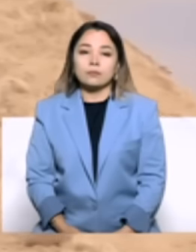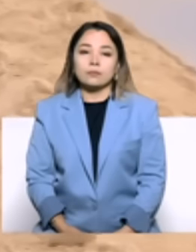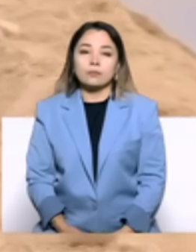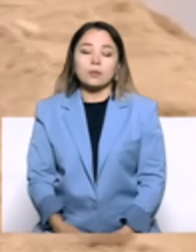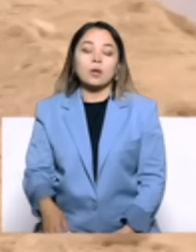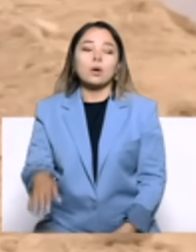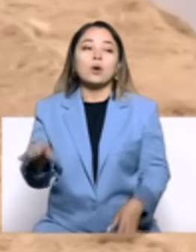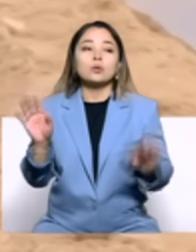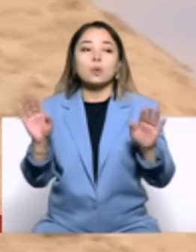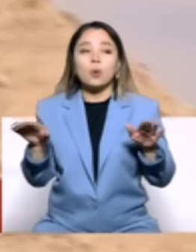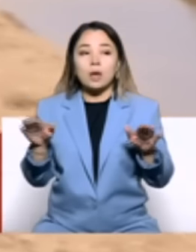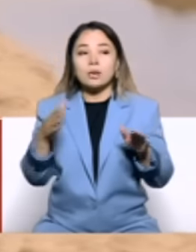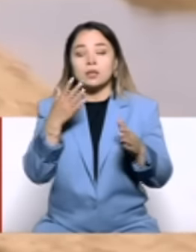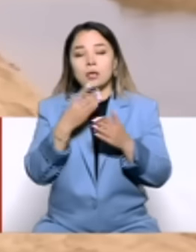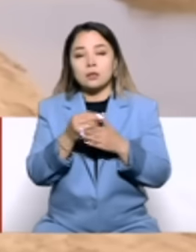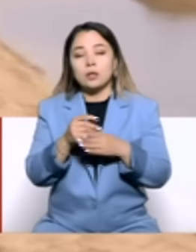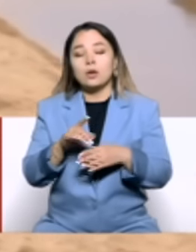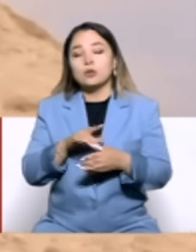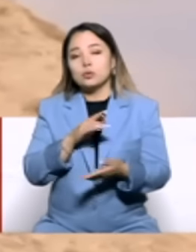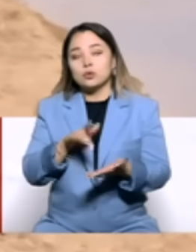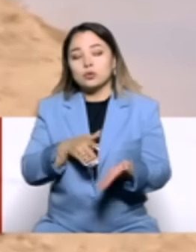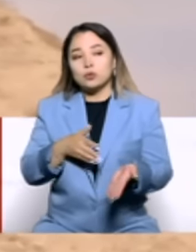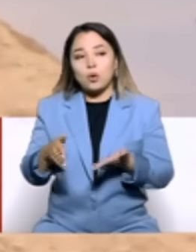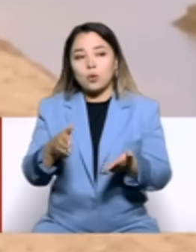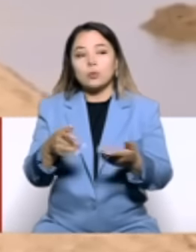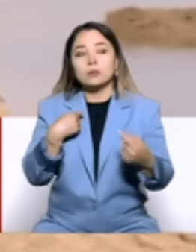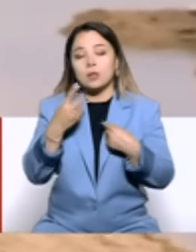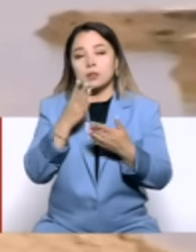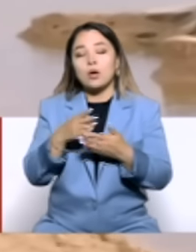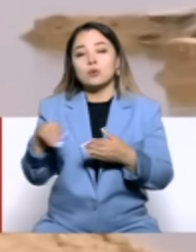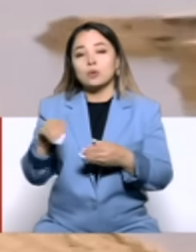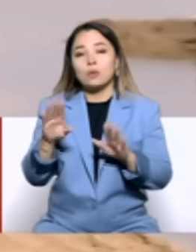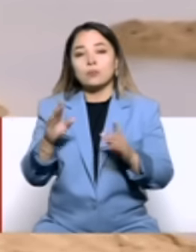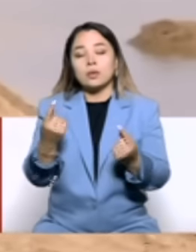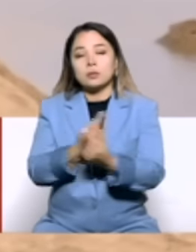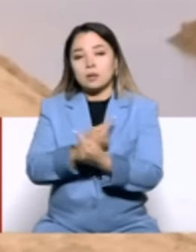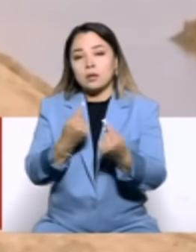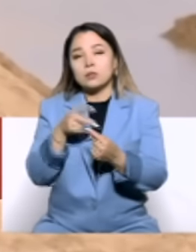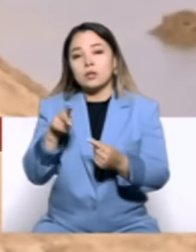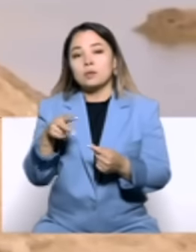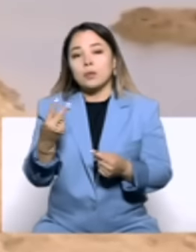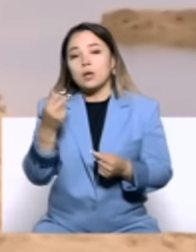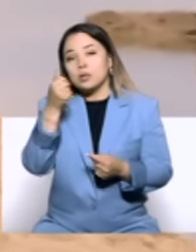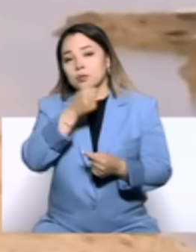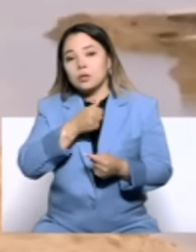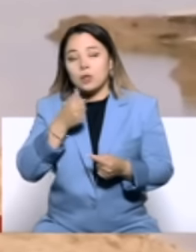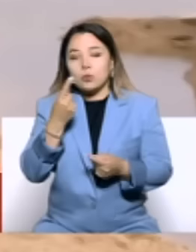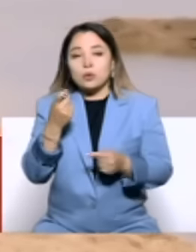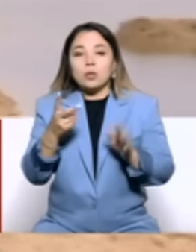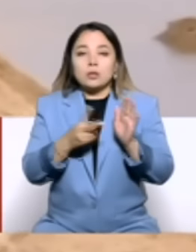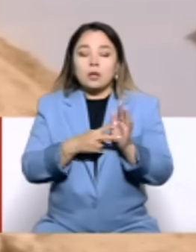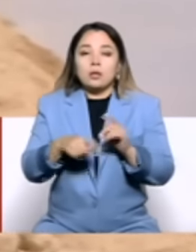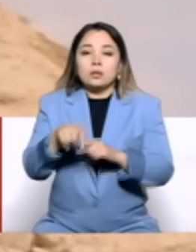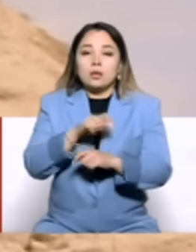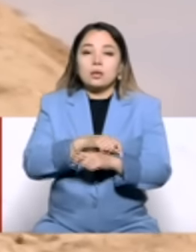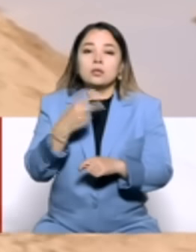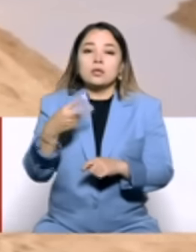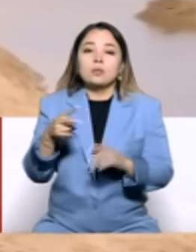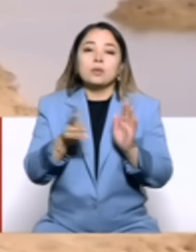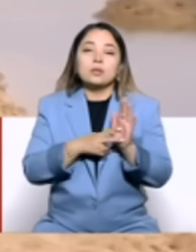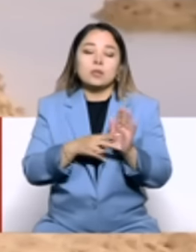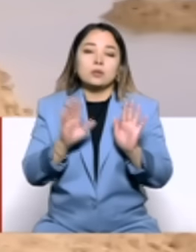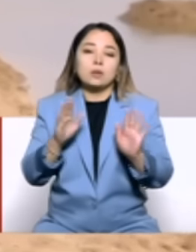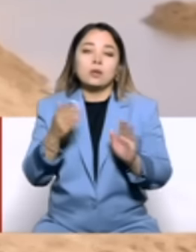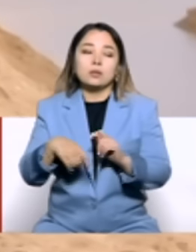Торғайдан Ахмет ауылына баратын жол әуелден жетісіп тұрған жоқ еді. Бос топырақ қана үлген. 2022 жылы 107 шақырымның 27